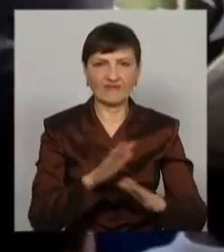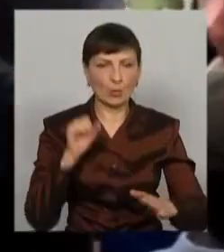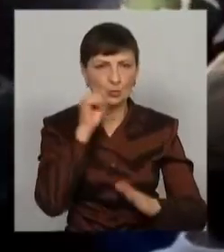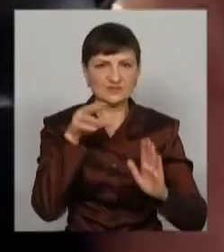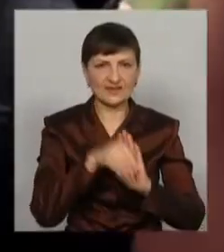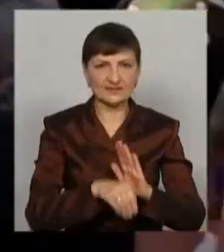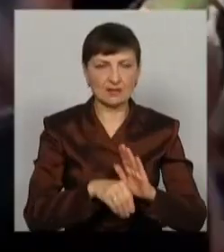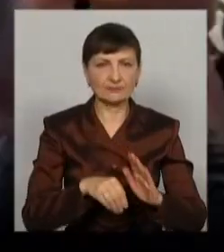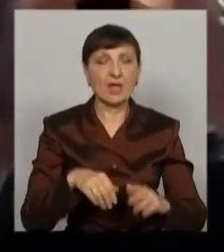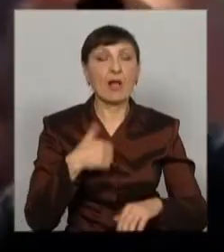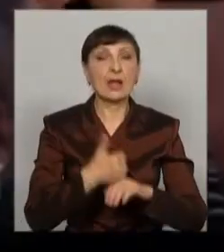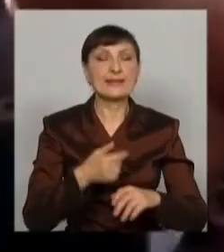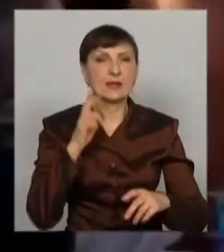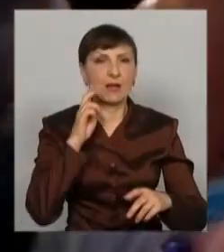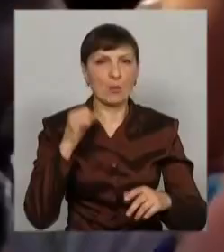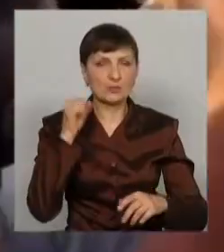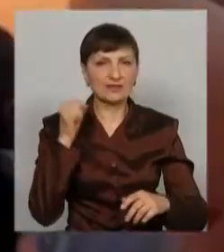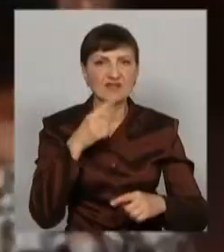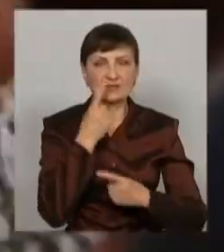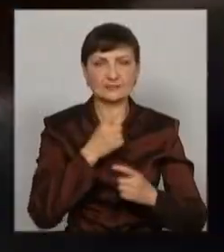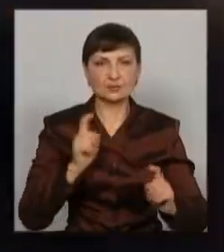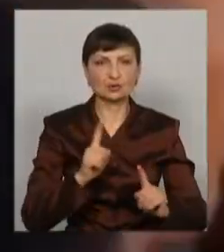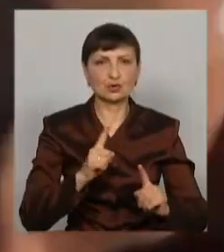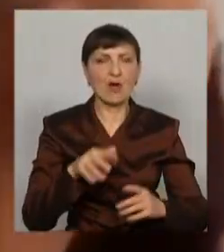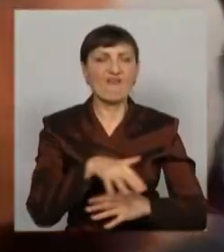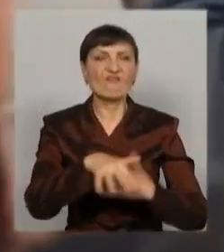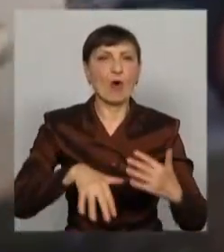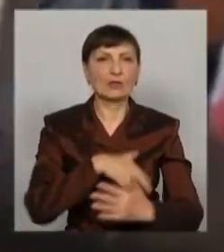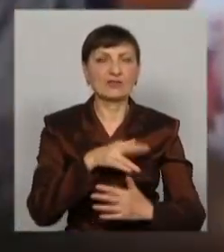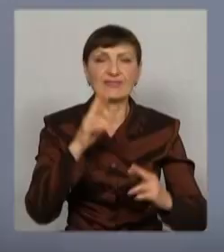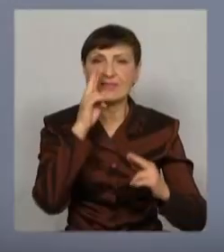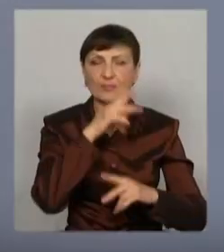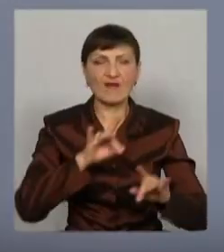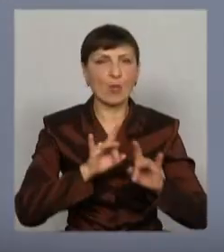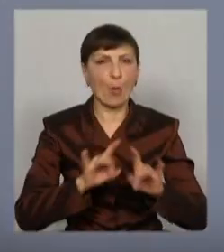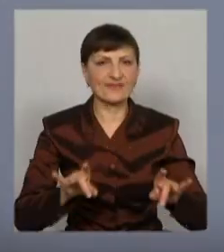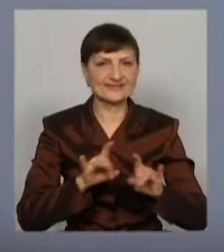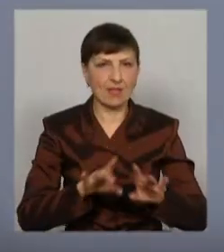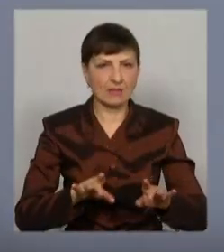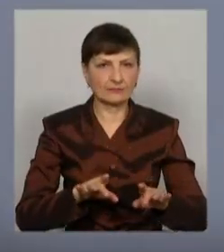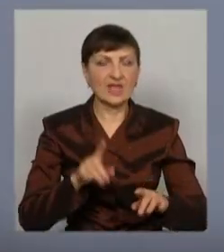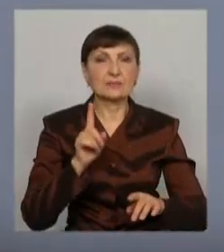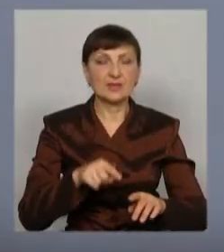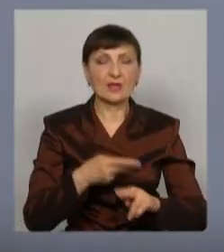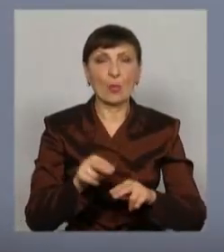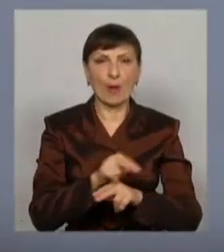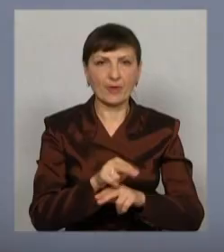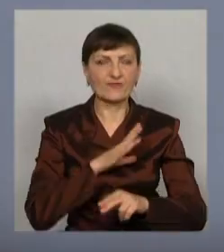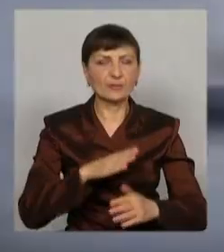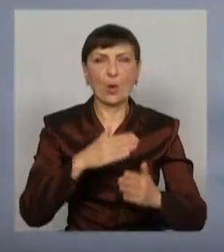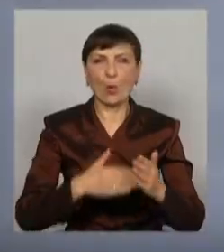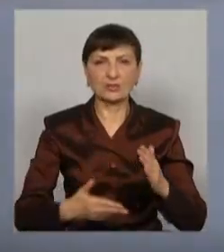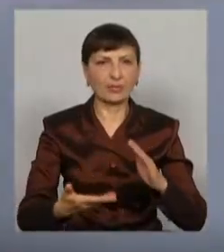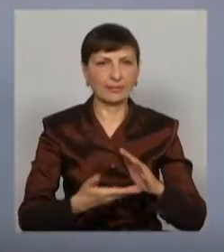этом фоне лидер страны Шавкат Мирзиёев заявил, что волнения вызваны неправильным толкованием. Тем не менее, данная поправка была отменена,